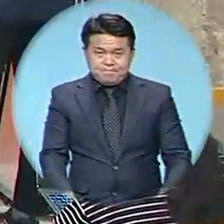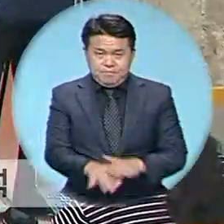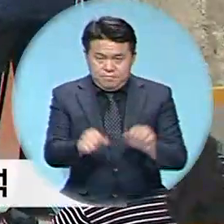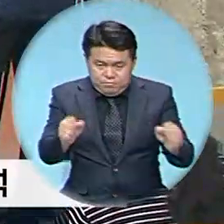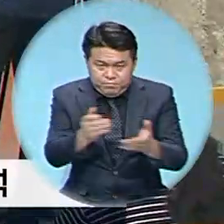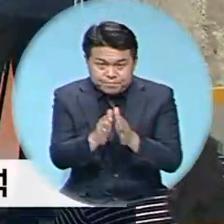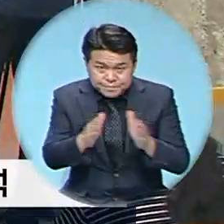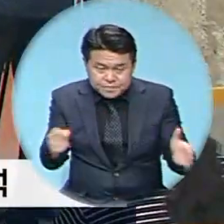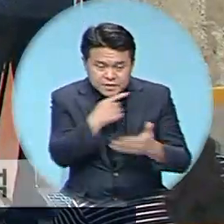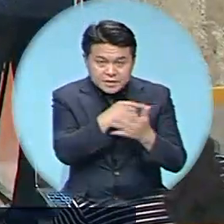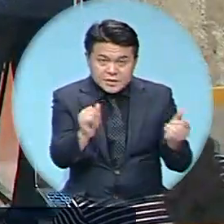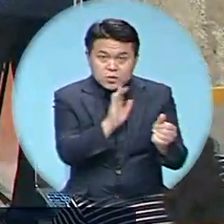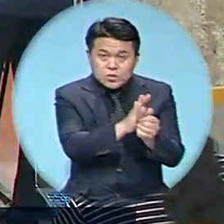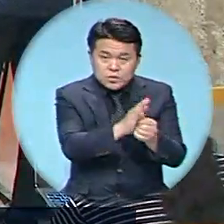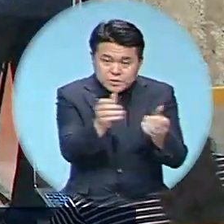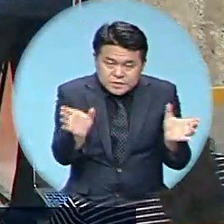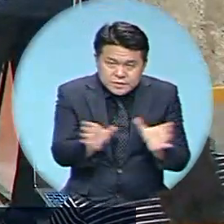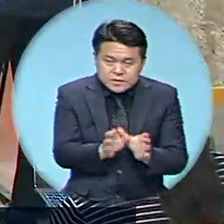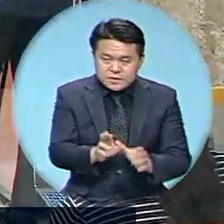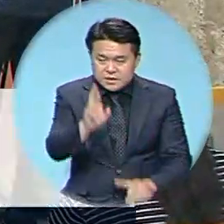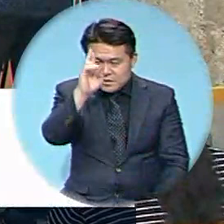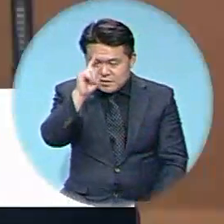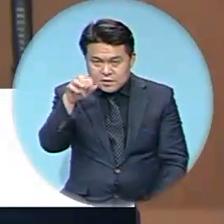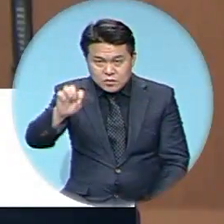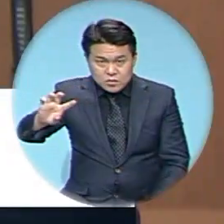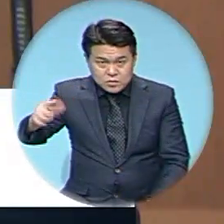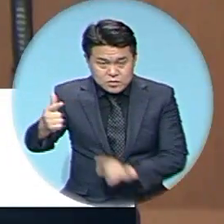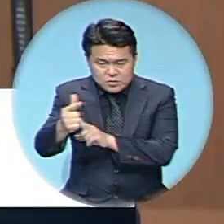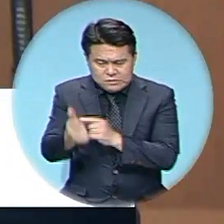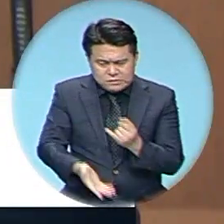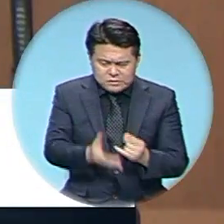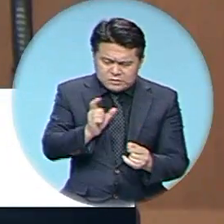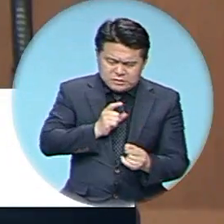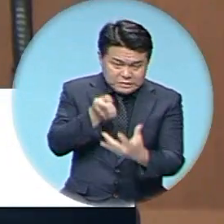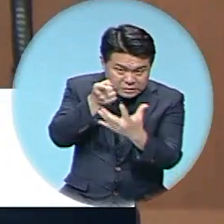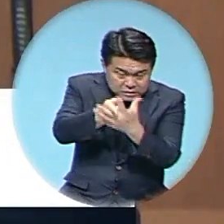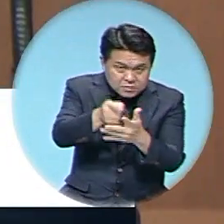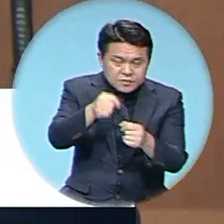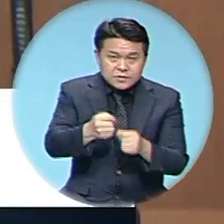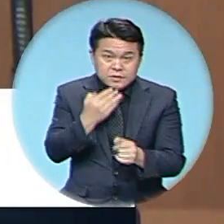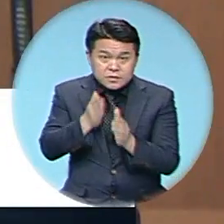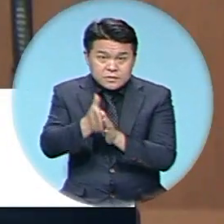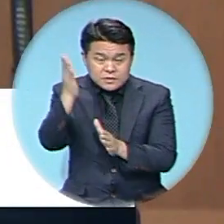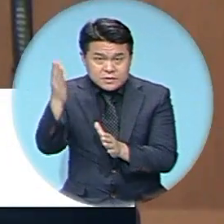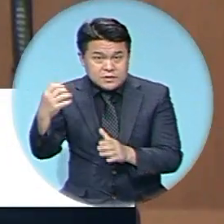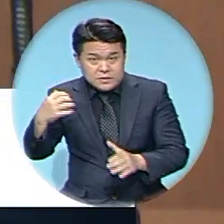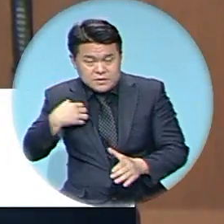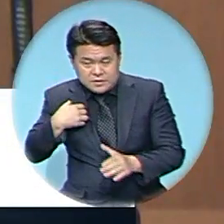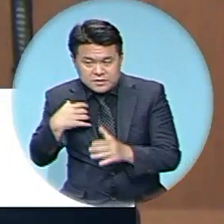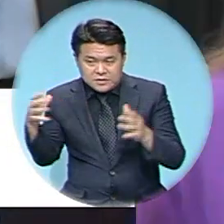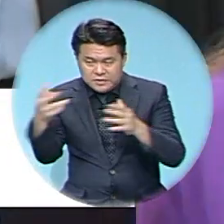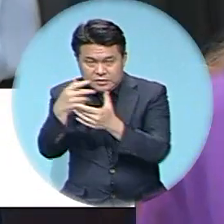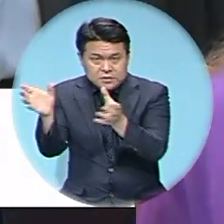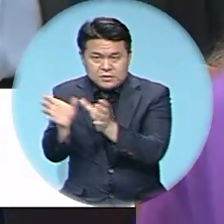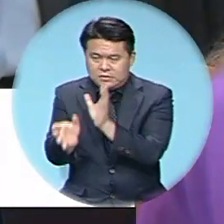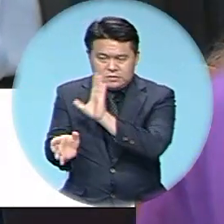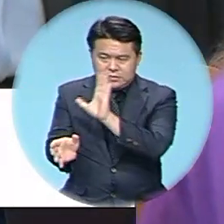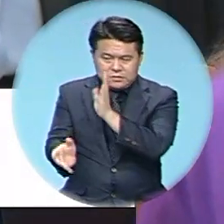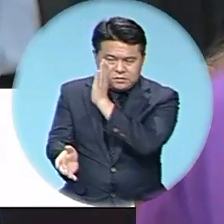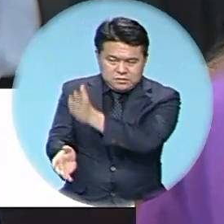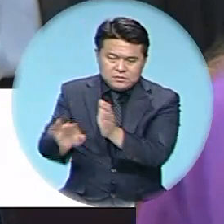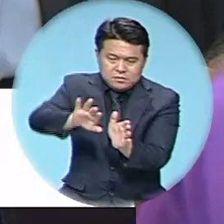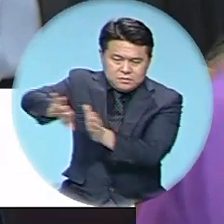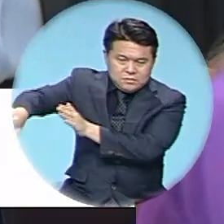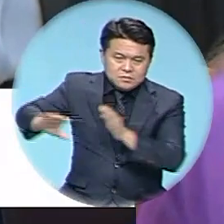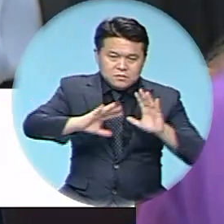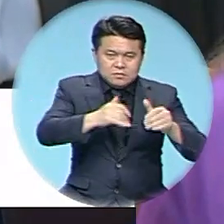피해자 지원단체는 박원순 전 시장 성추행 의혹 진상규명과 관련해 서울시가 주관하는 합동조사단이 아닌 국가인권위원회